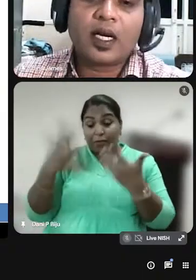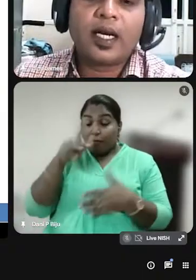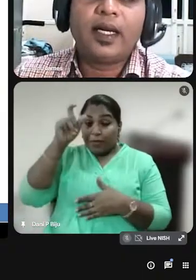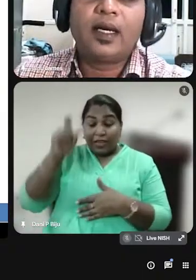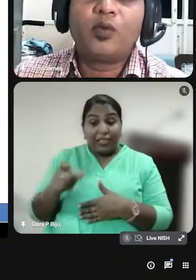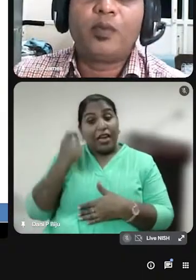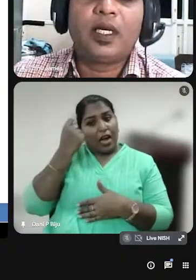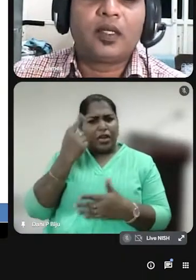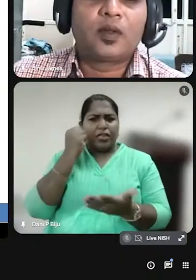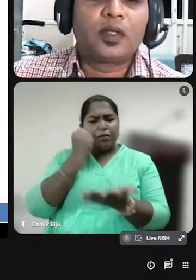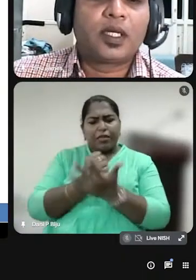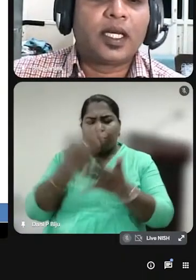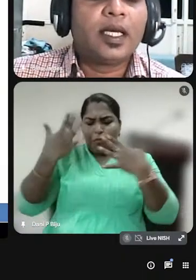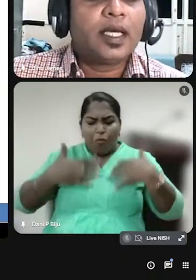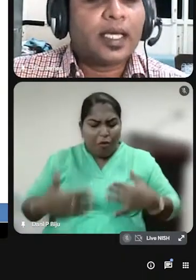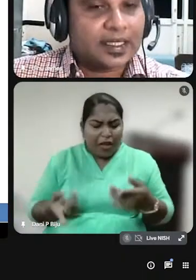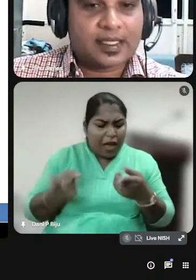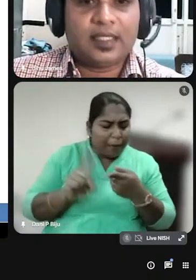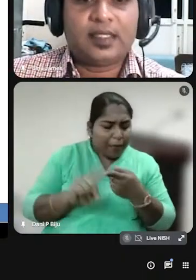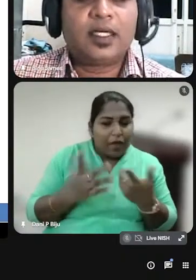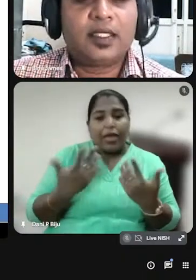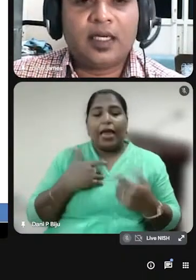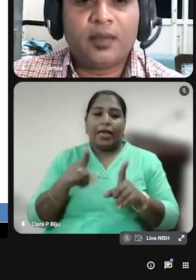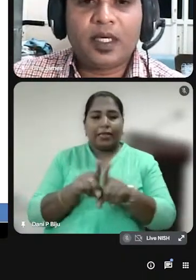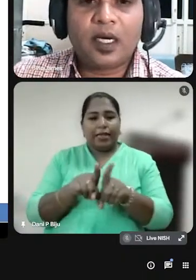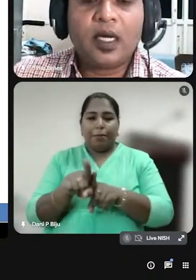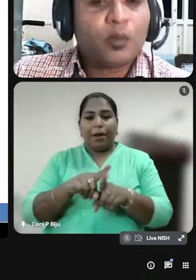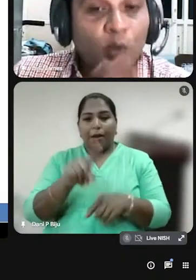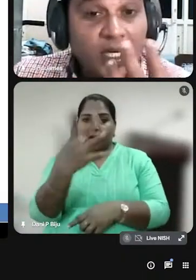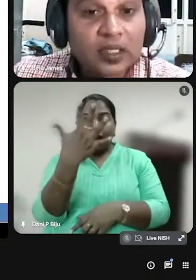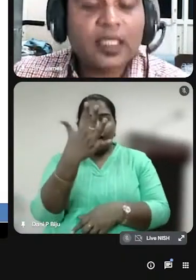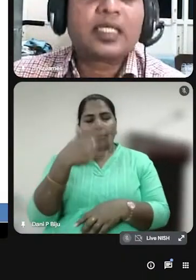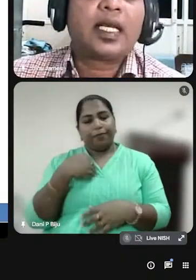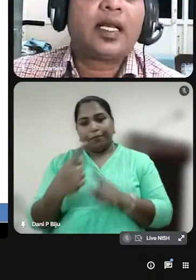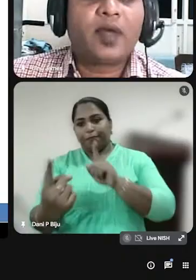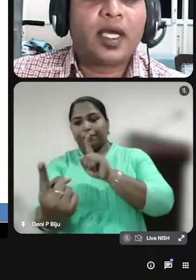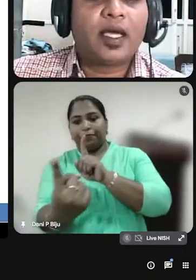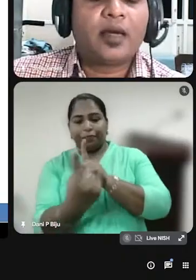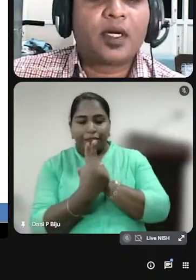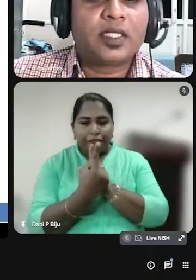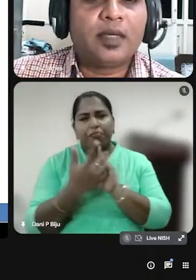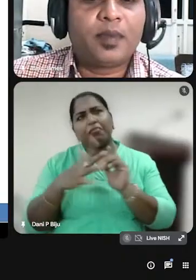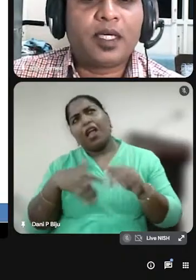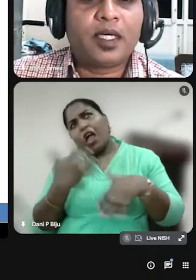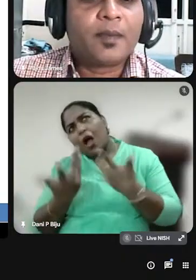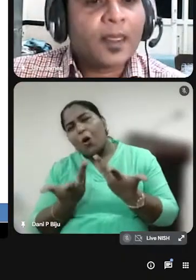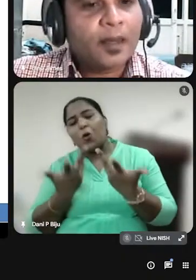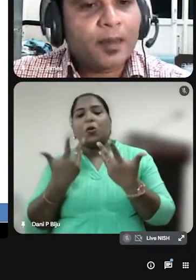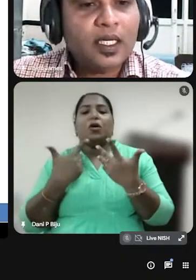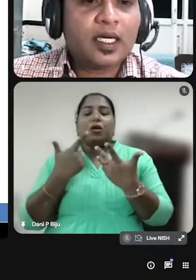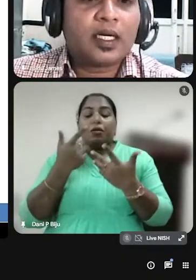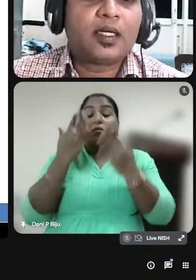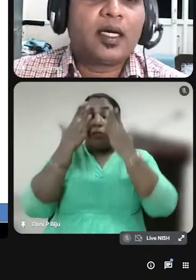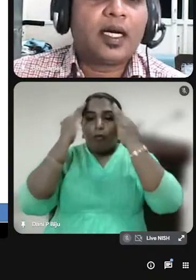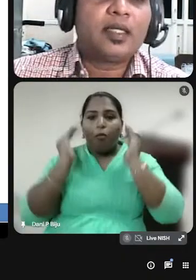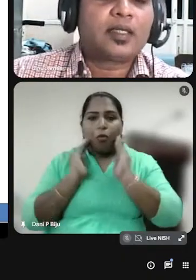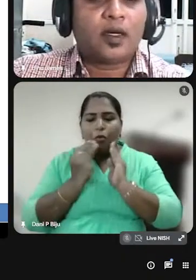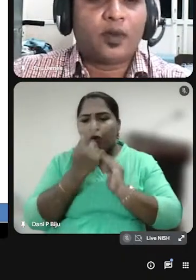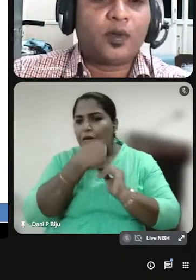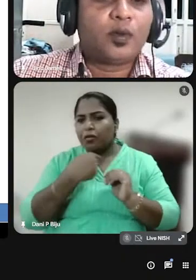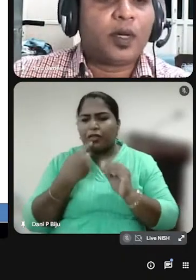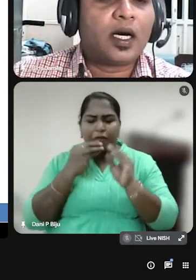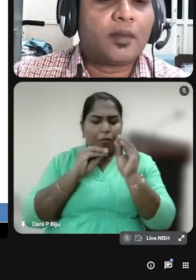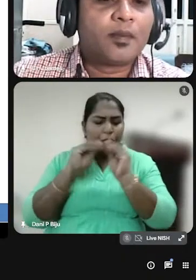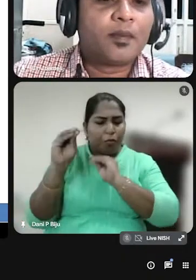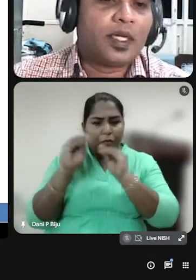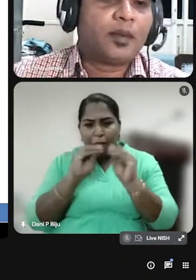ഒരു കണ്ണാടിയുടെ മുമ്പിൽ ഇരുന്നുകൊണ്ട് തന്നെ എക്സസൈസുകൾ ചെയ്യിപ്പിക്കുക, മുഖത്തിന്റെ ചലന വ്യായാമങ്ങൾ ചെയ്യിപ്പിക്കുക. ഇതാണ് അടുത്ത